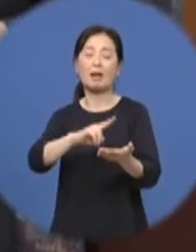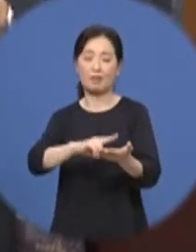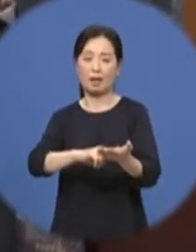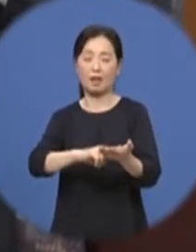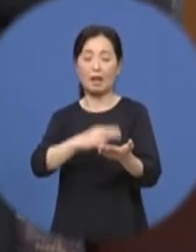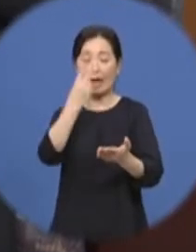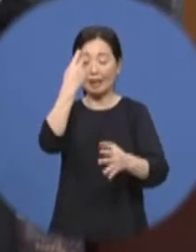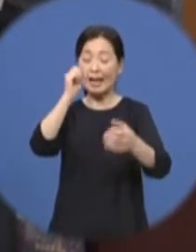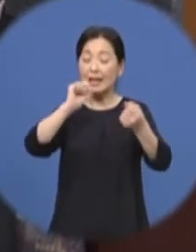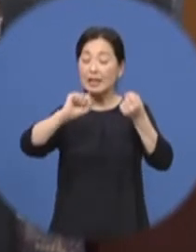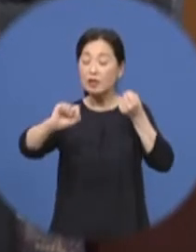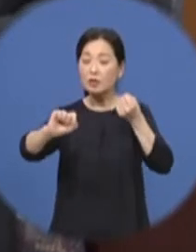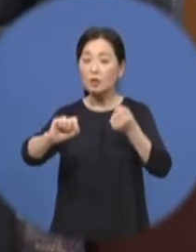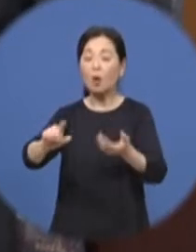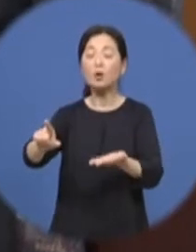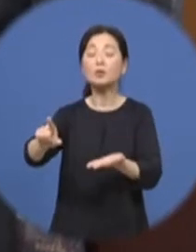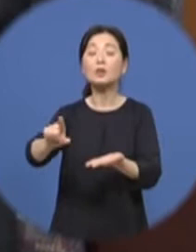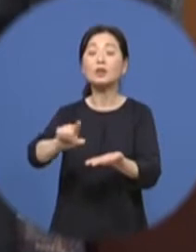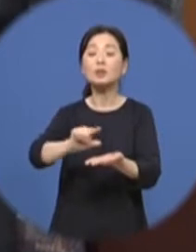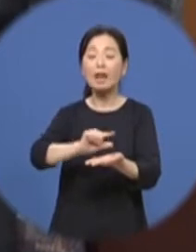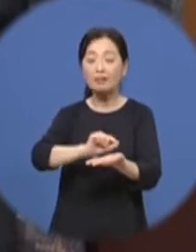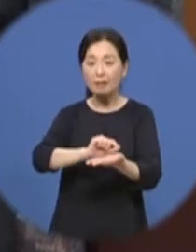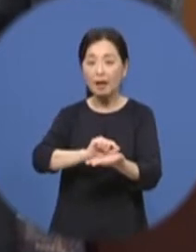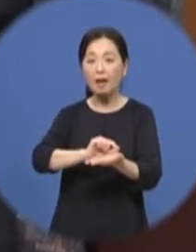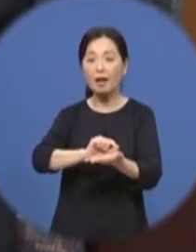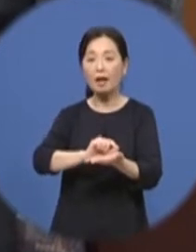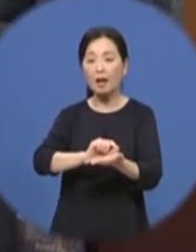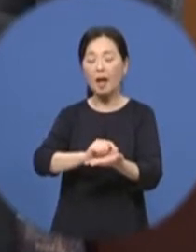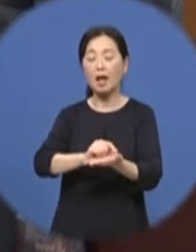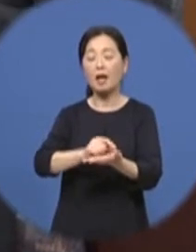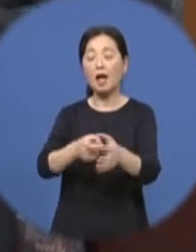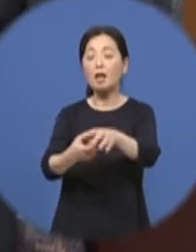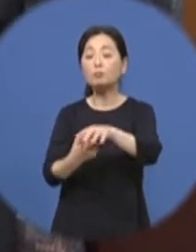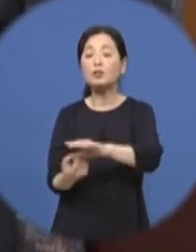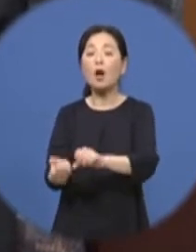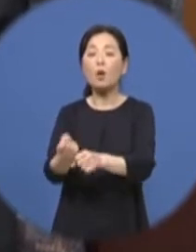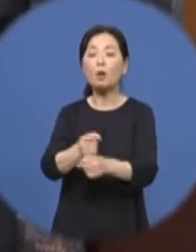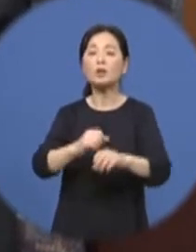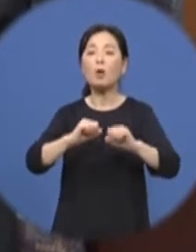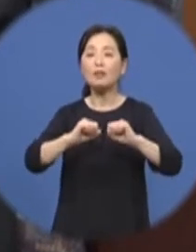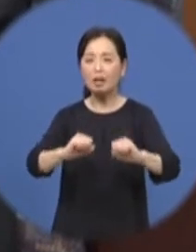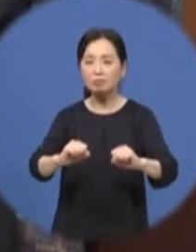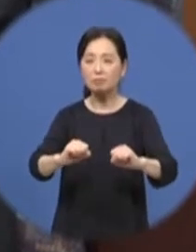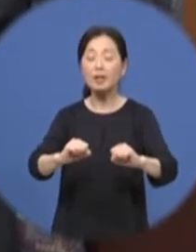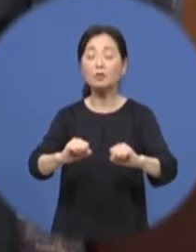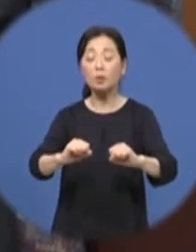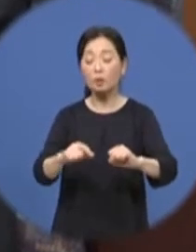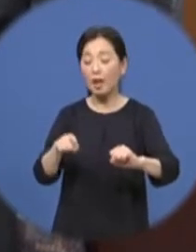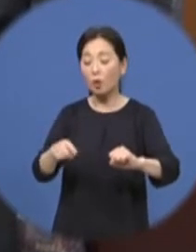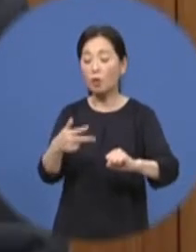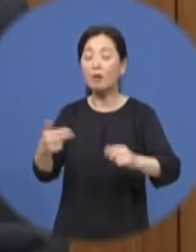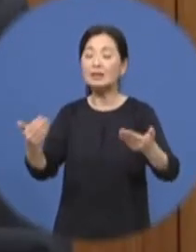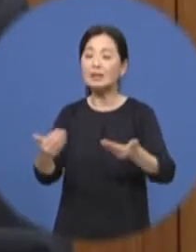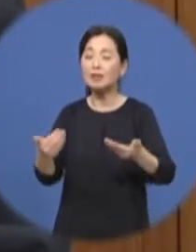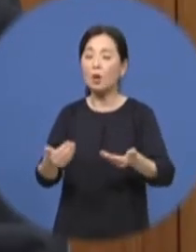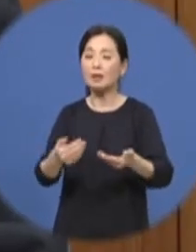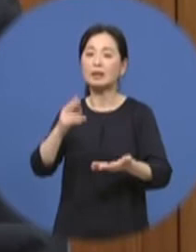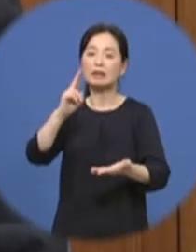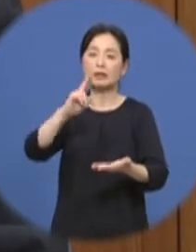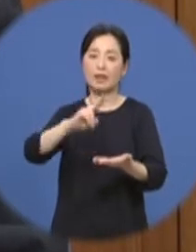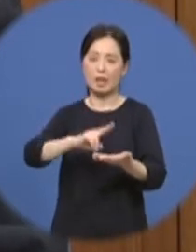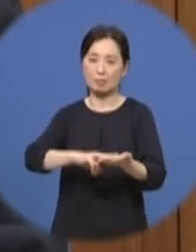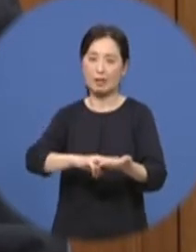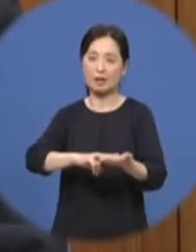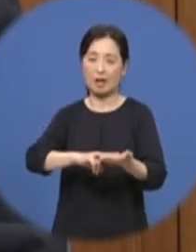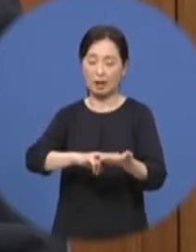して、村おこしをしましょうというのをこの事業に指定をして、それで少し応援をさ